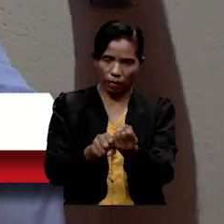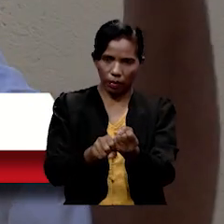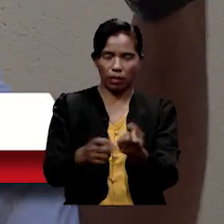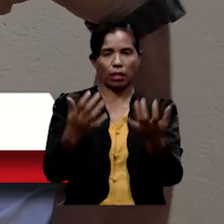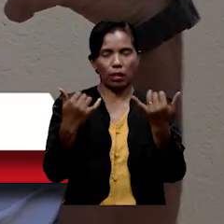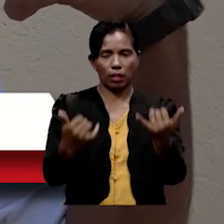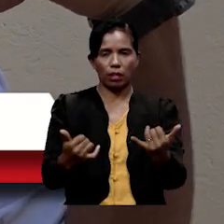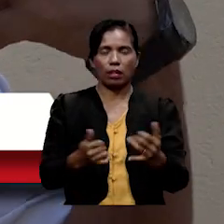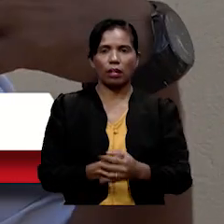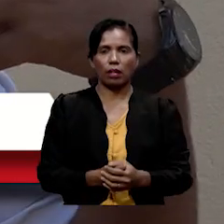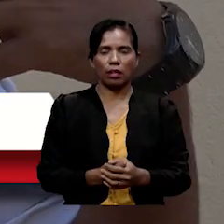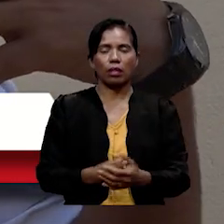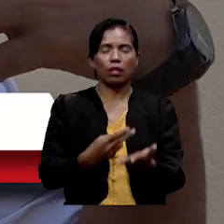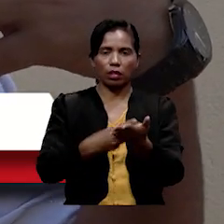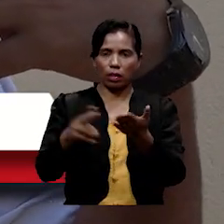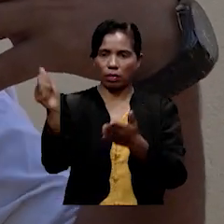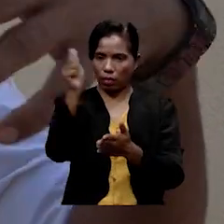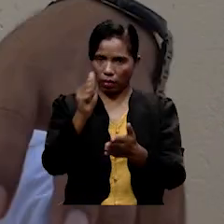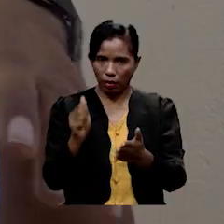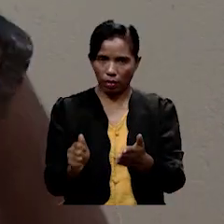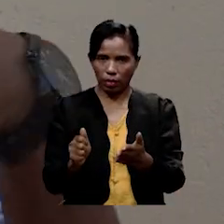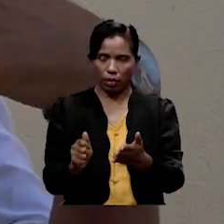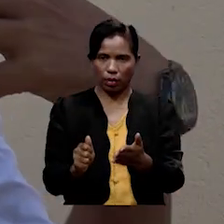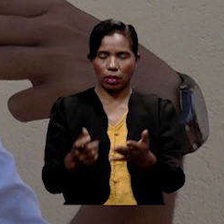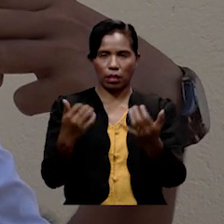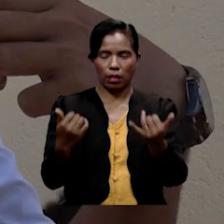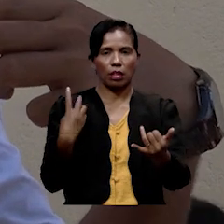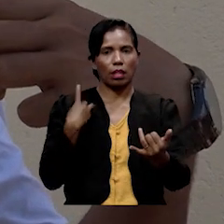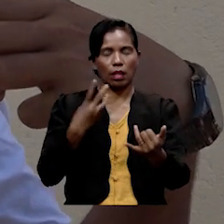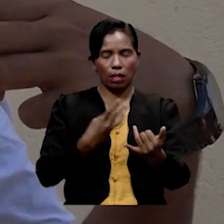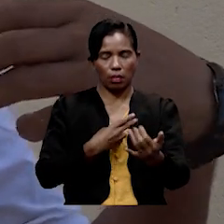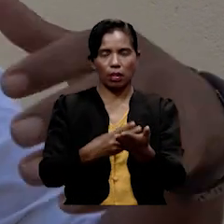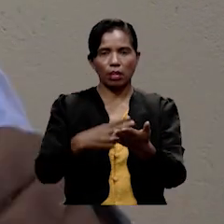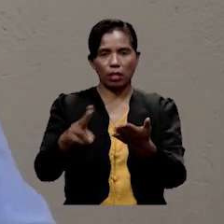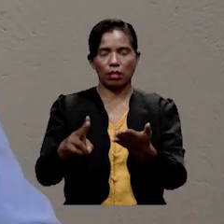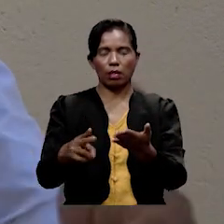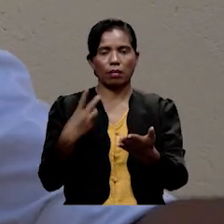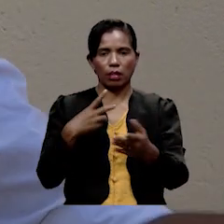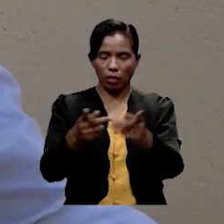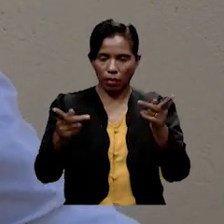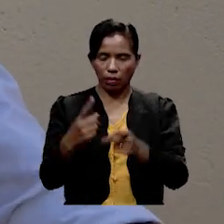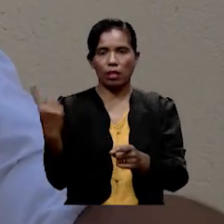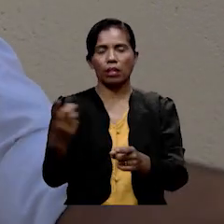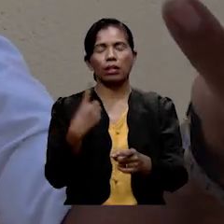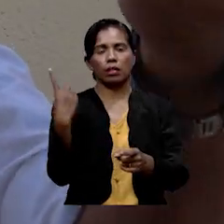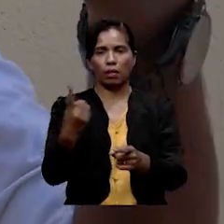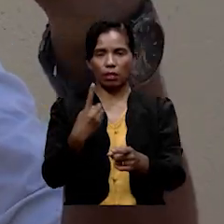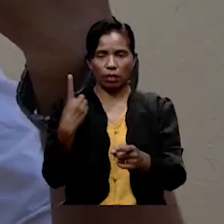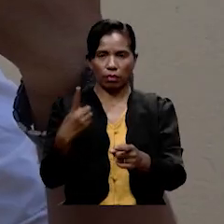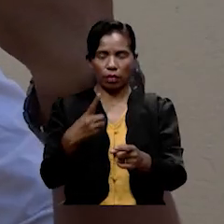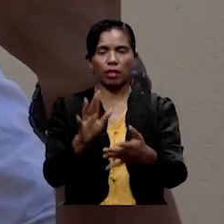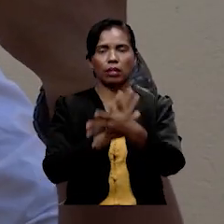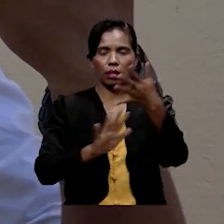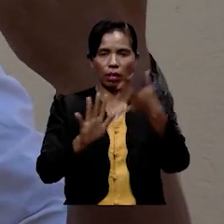nemak ia termasuk Santo Antonin yang ne. Ida nemak mahing amin yang kampung alor. Nemak kami sempre selebre dan ne atu